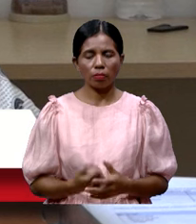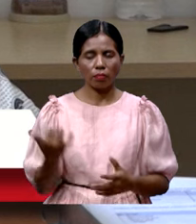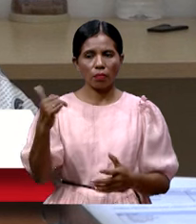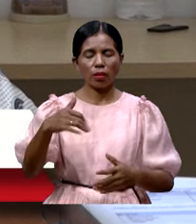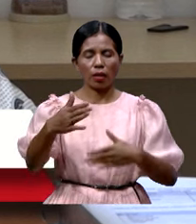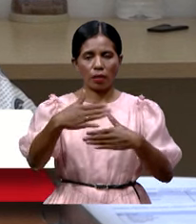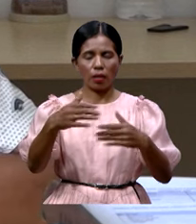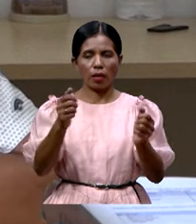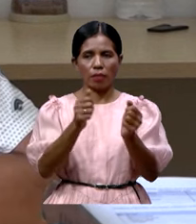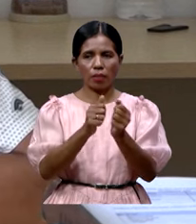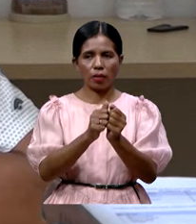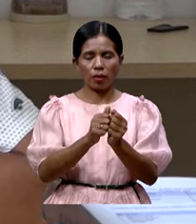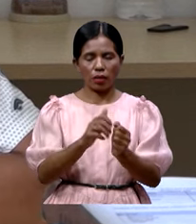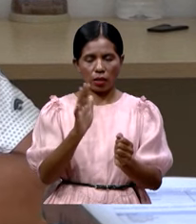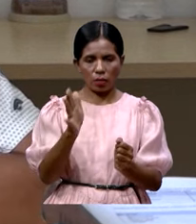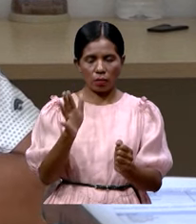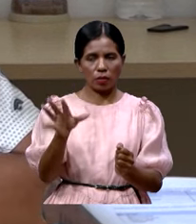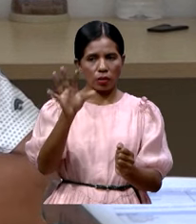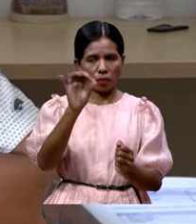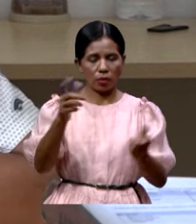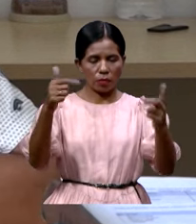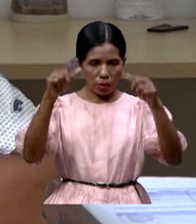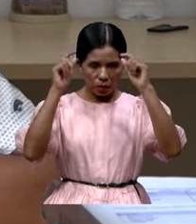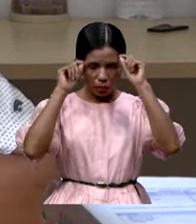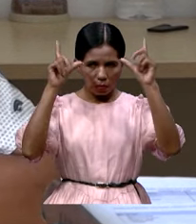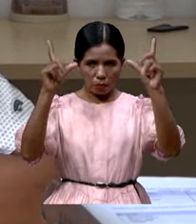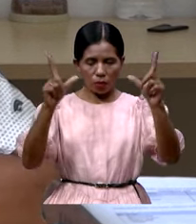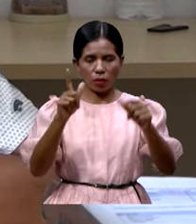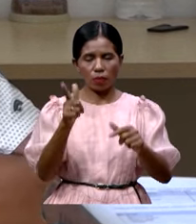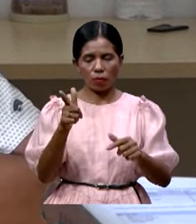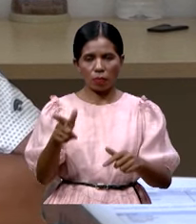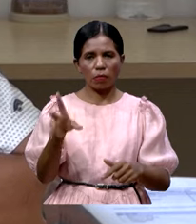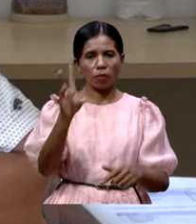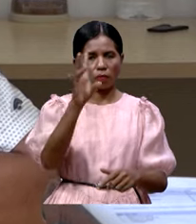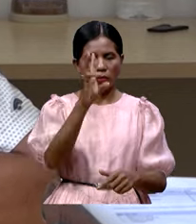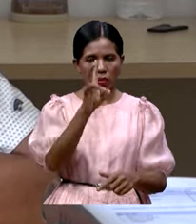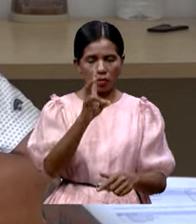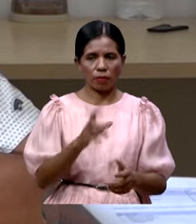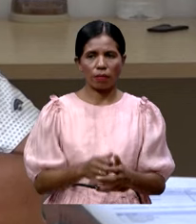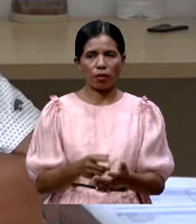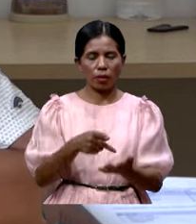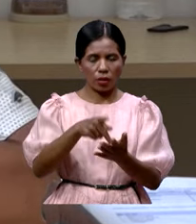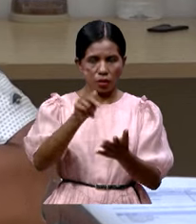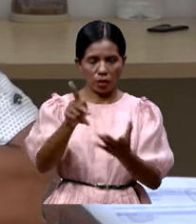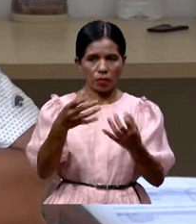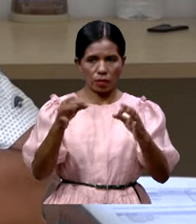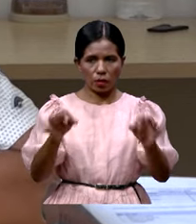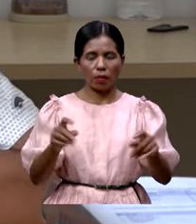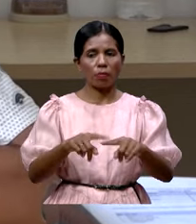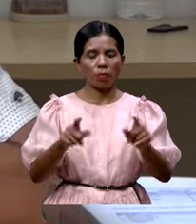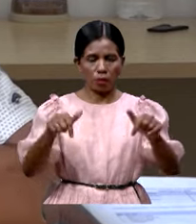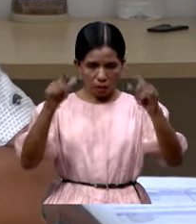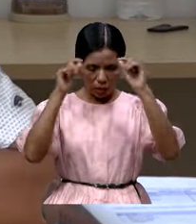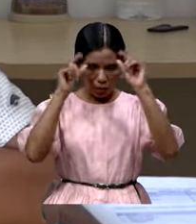Sirenbeksi Jakarta ne 59 ini be filan mai Timor ne 27 ini ne mithal te pak mitu dana mai be sire Timor